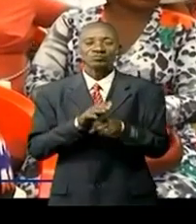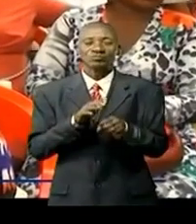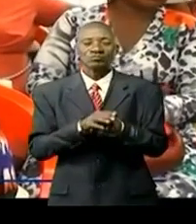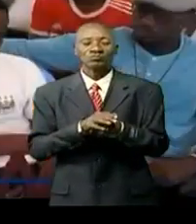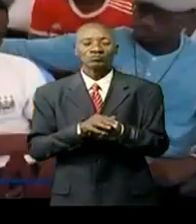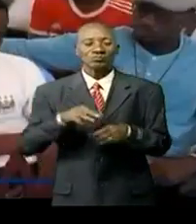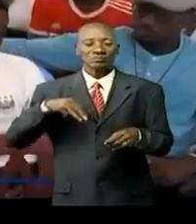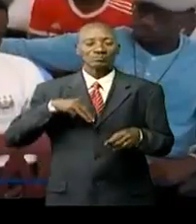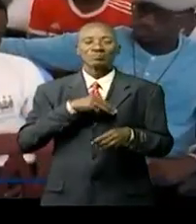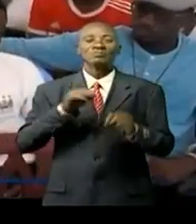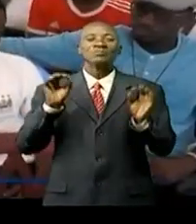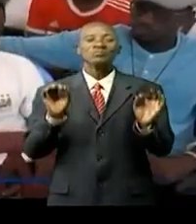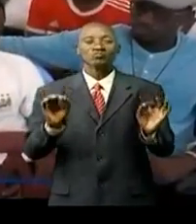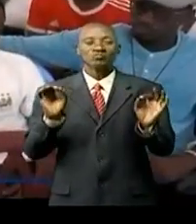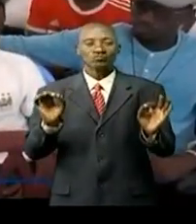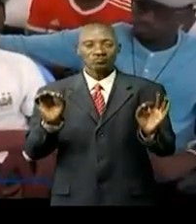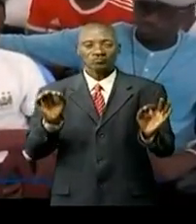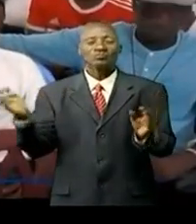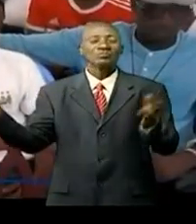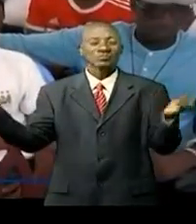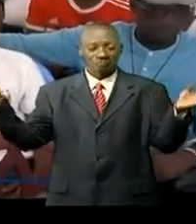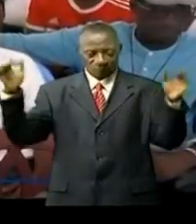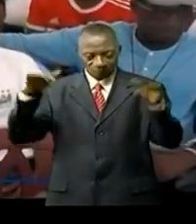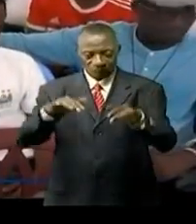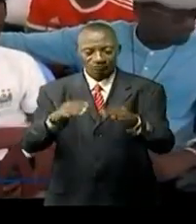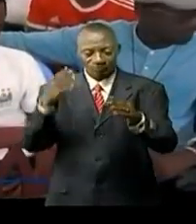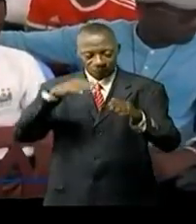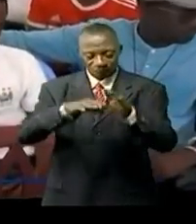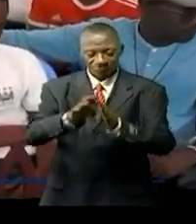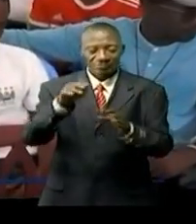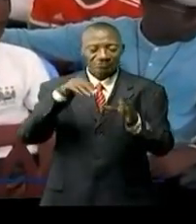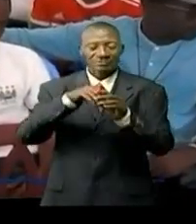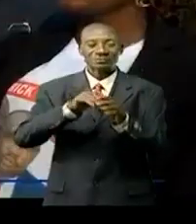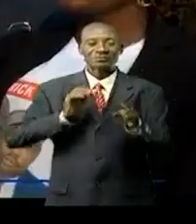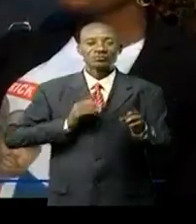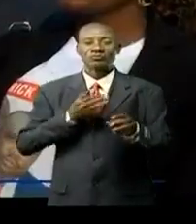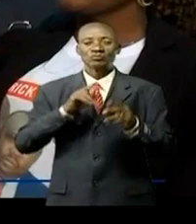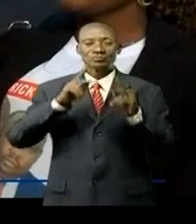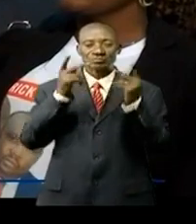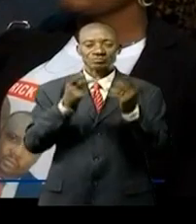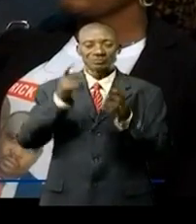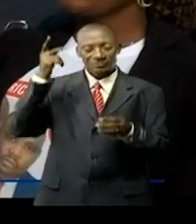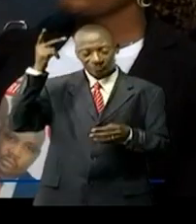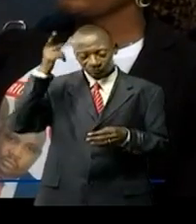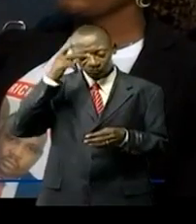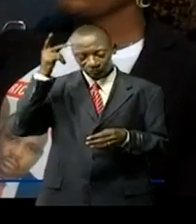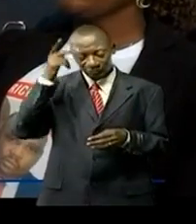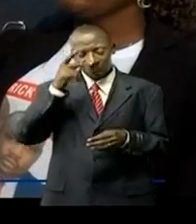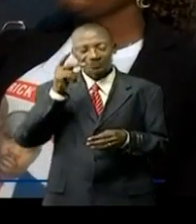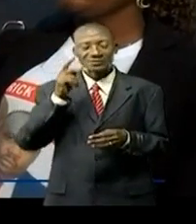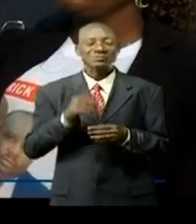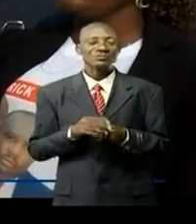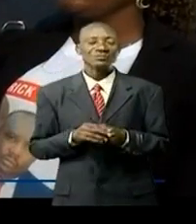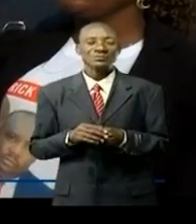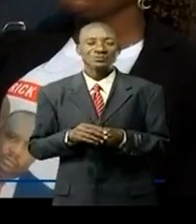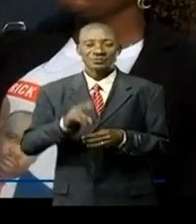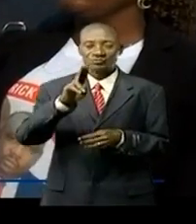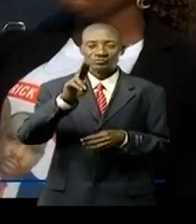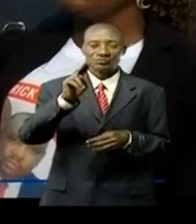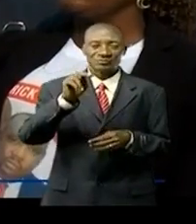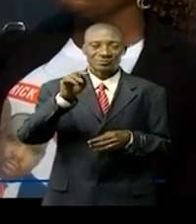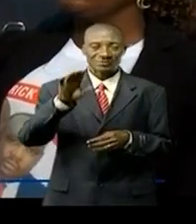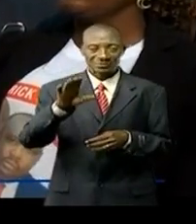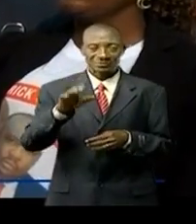qu'il y ait beaucoup de gens qui sont ici. Ça, c'est l'événement que moi, j'ai organisé, Patrick Kawara, comme